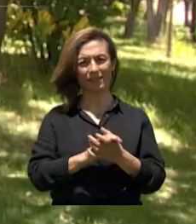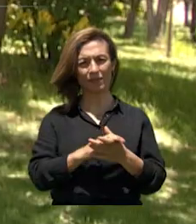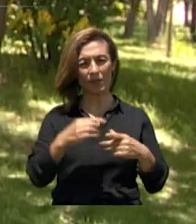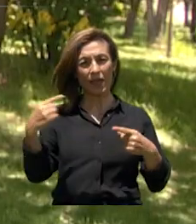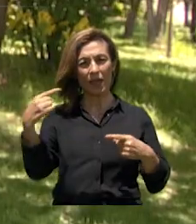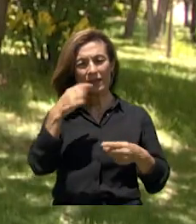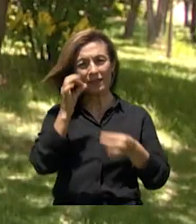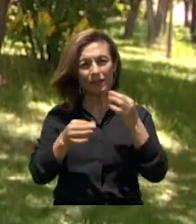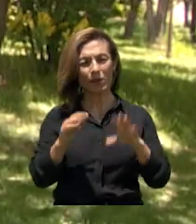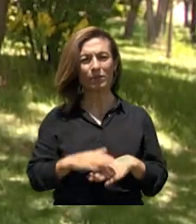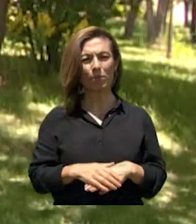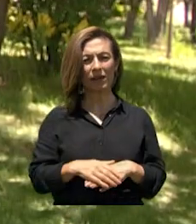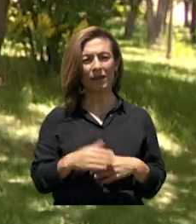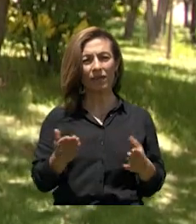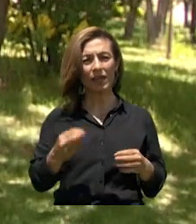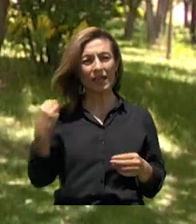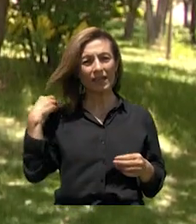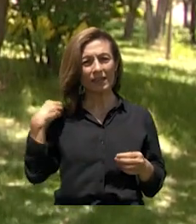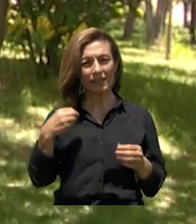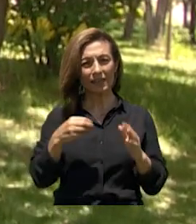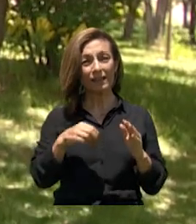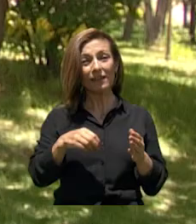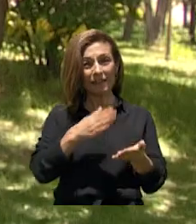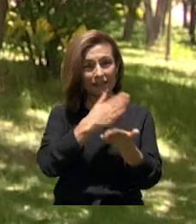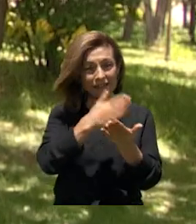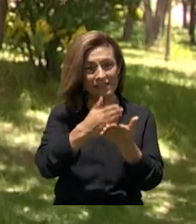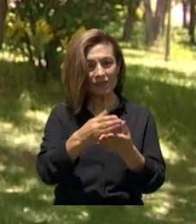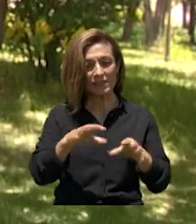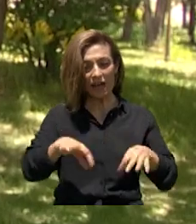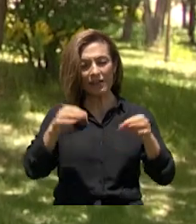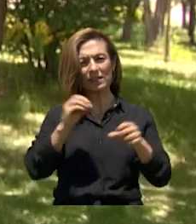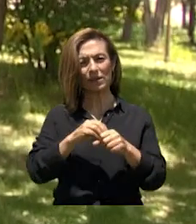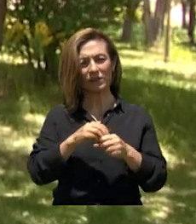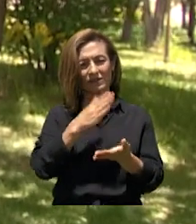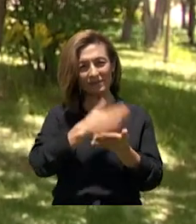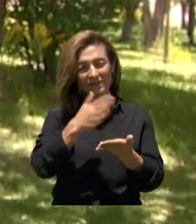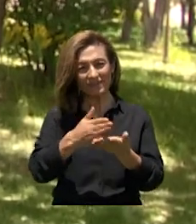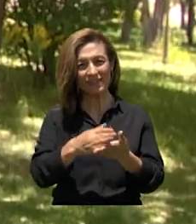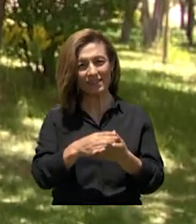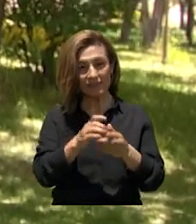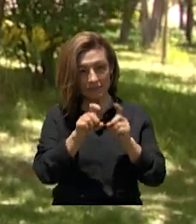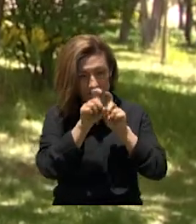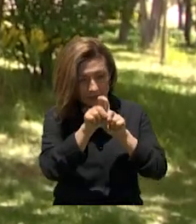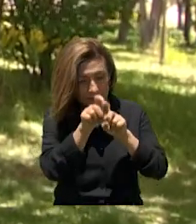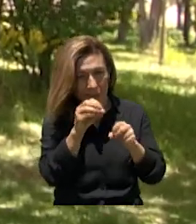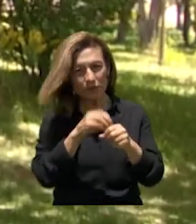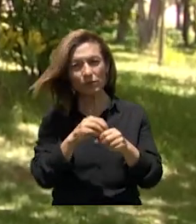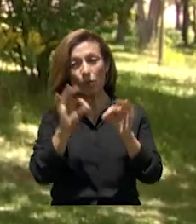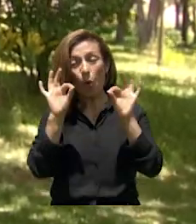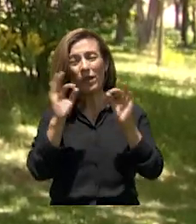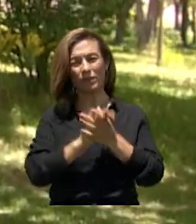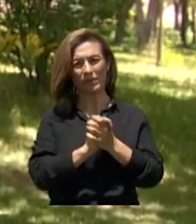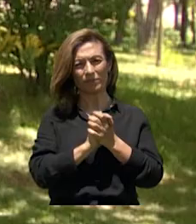eksiklerinizi tamamlamak ve yeni sınıfınızı hazırlanmak için derslerinizi yakından takip etmeniz çok